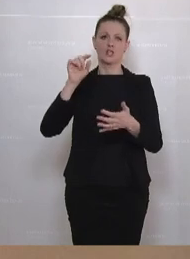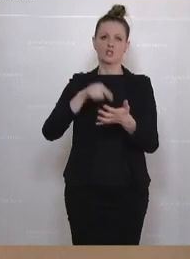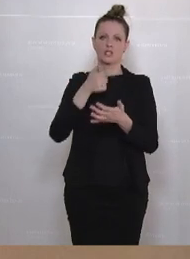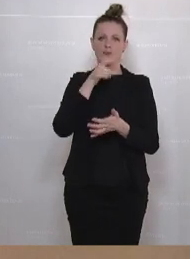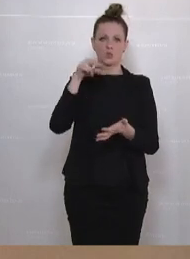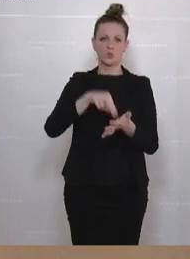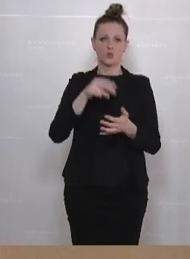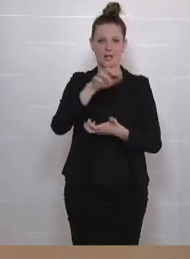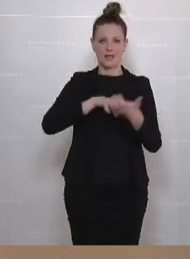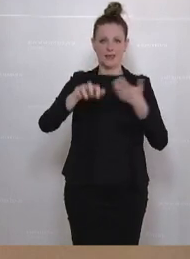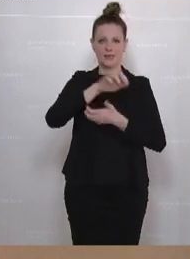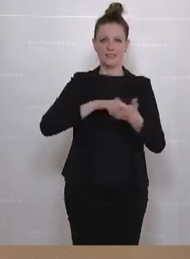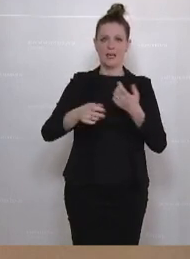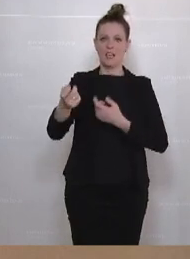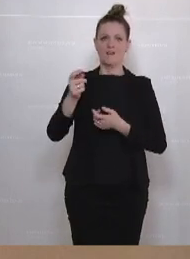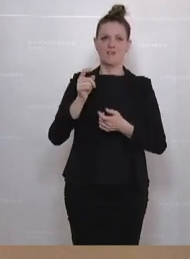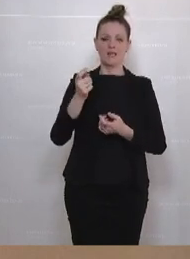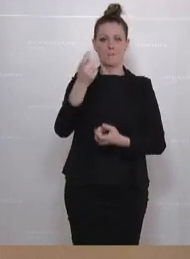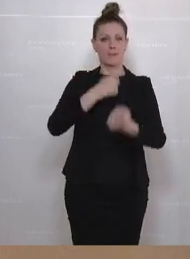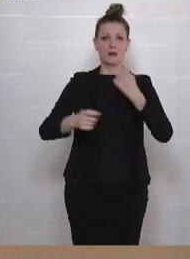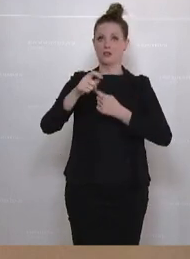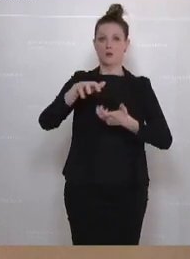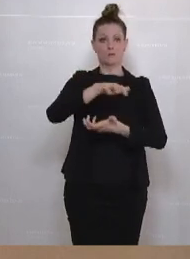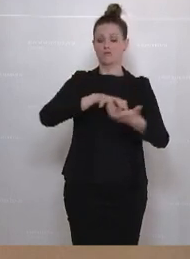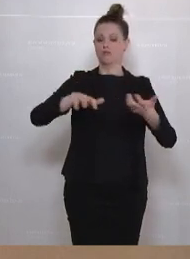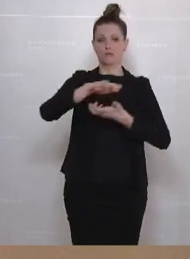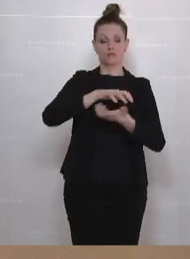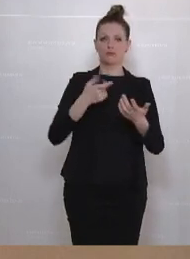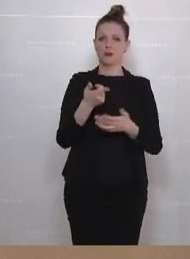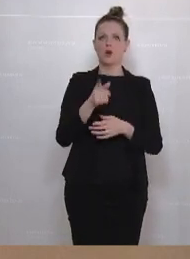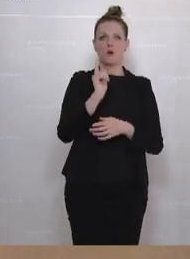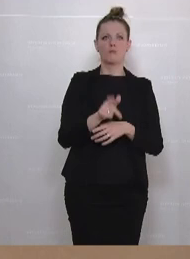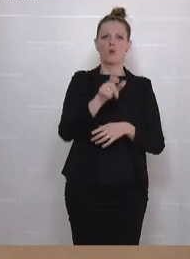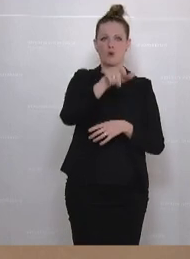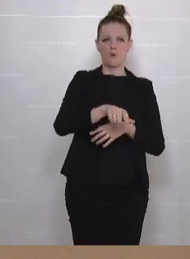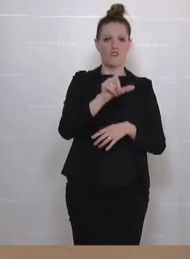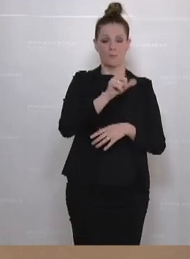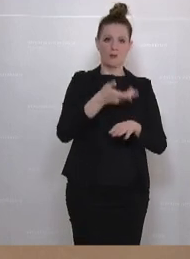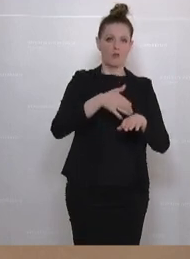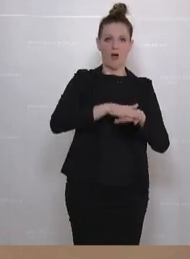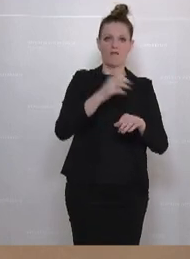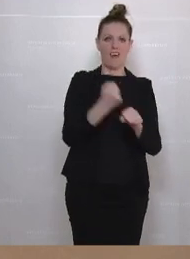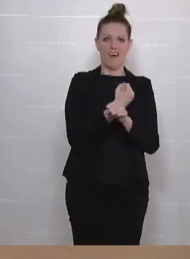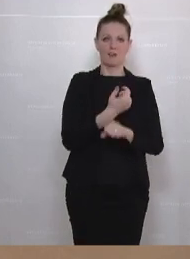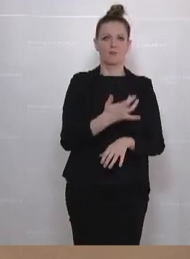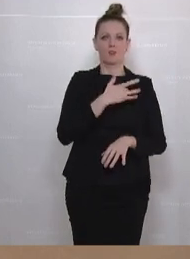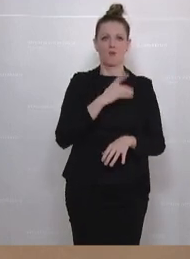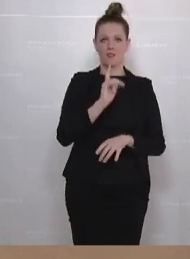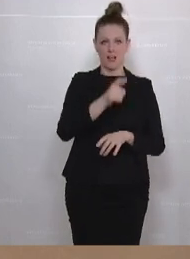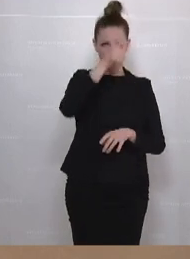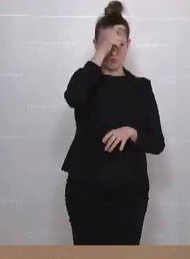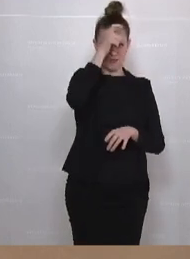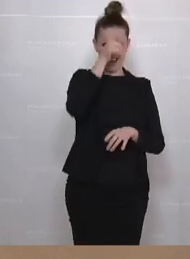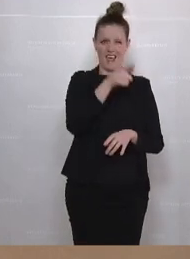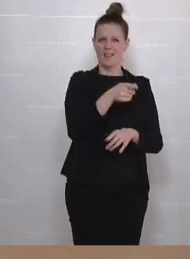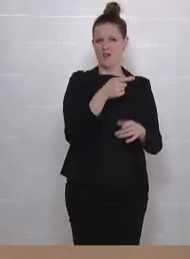die Migrationsdramatik in diesen Ländern. Pro Kopf ist Libanon ja noch härter getroffen als zum Beispiel die Türkei, das immer